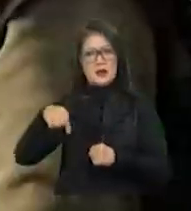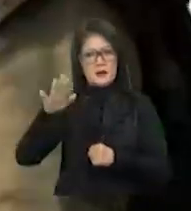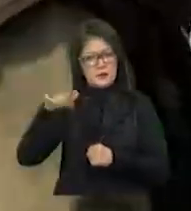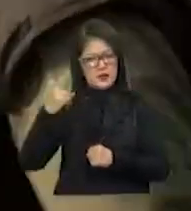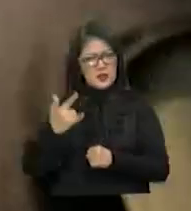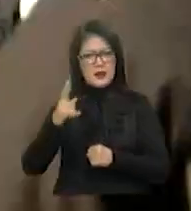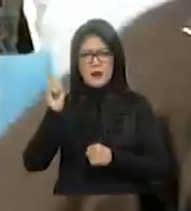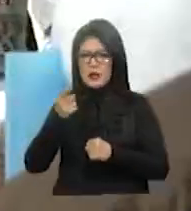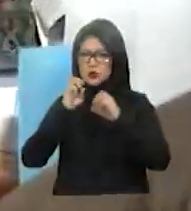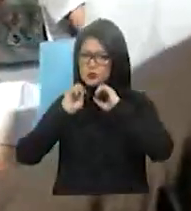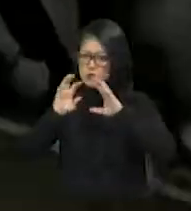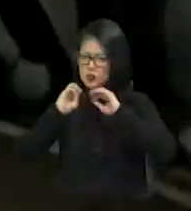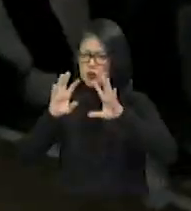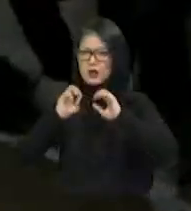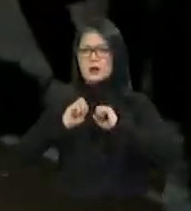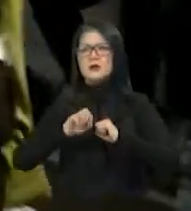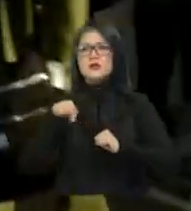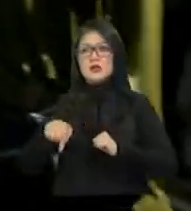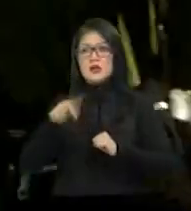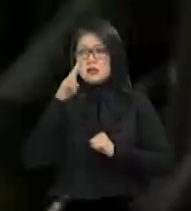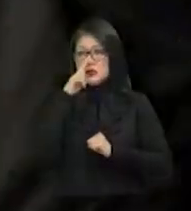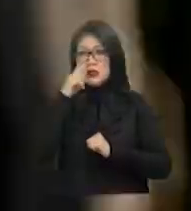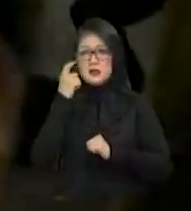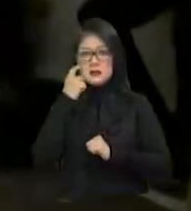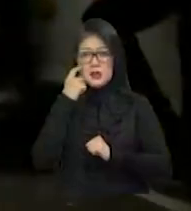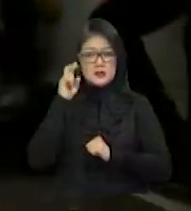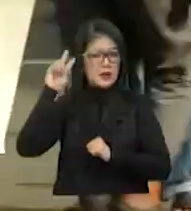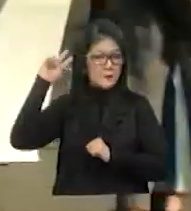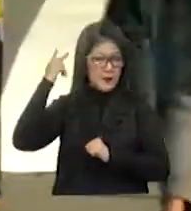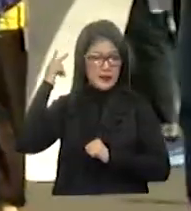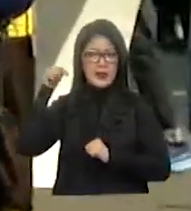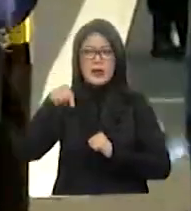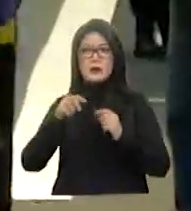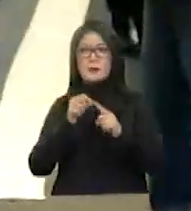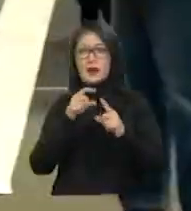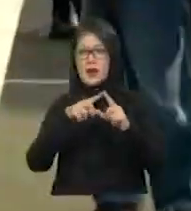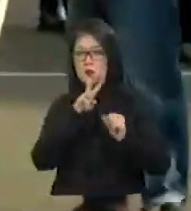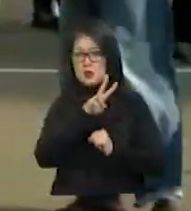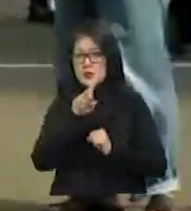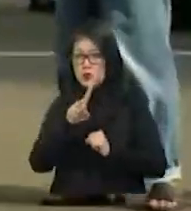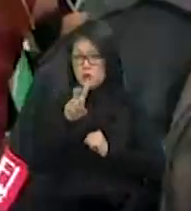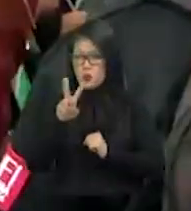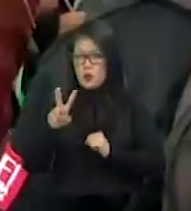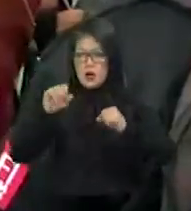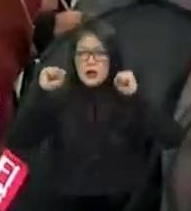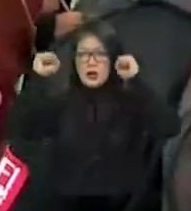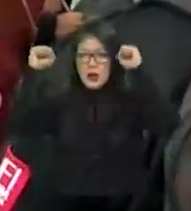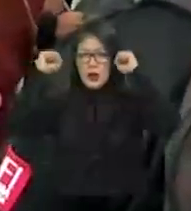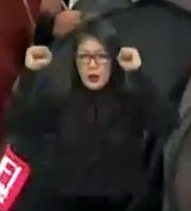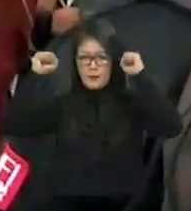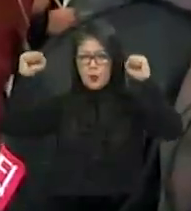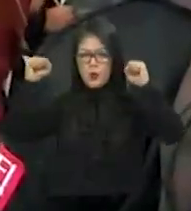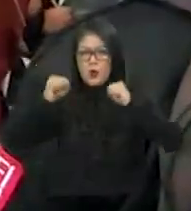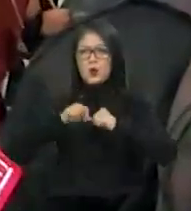Jakarta Senin kemarin giliran pa212 yang berunjuk rasa menolak kenaikan harga BBM di kawasan ring